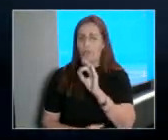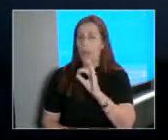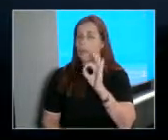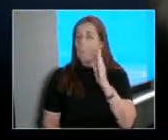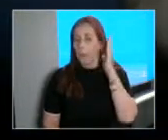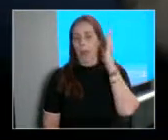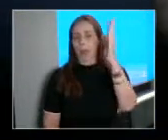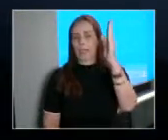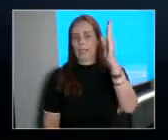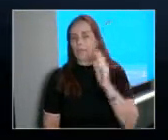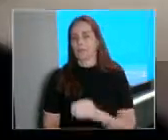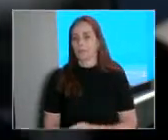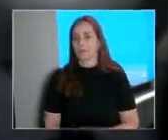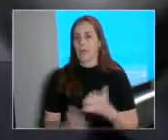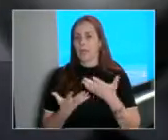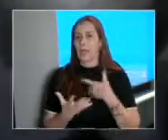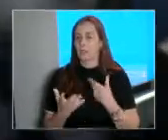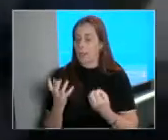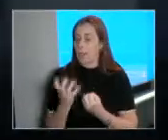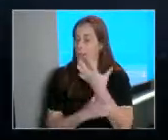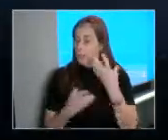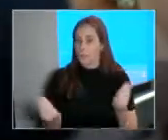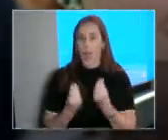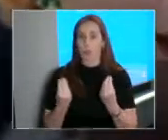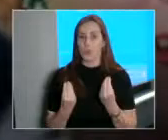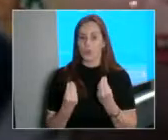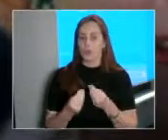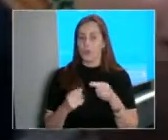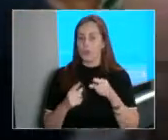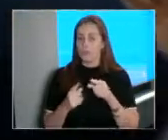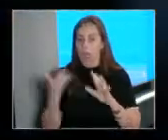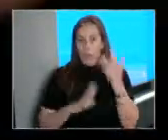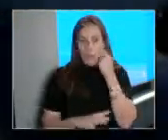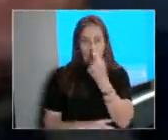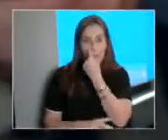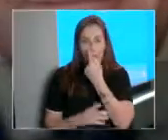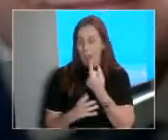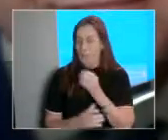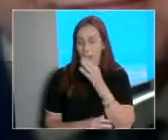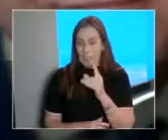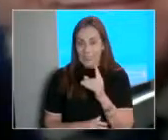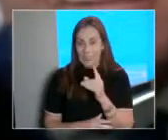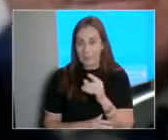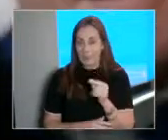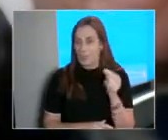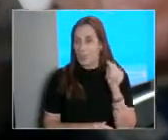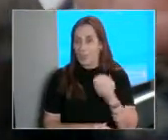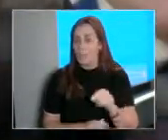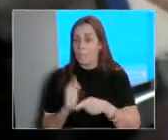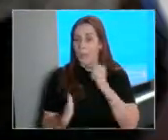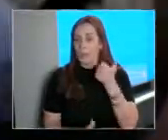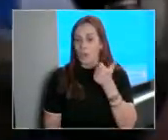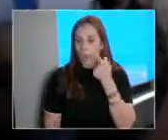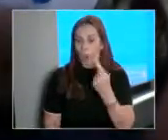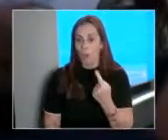באמת רחוקה, של איך אנחנו בונים פה איזושהי תשתית, והזיק בעיניים של החלוצים, אומרים שכשהם מגיעים אליו פעם ראשונה,